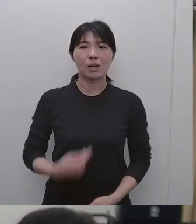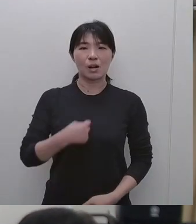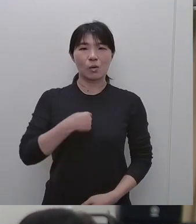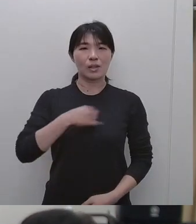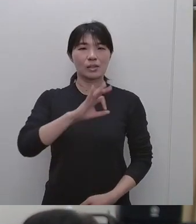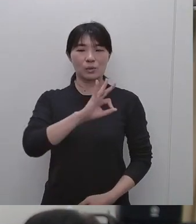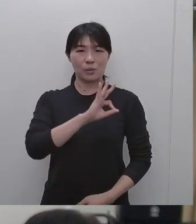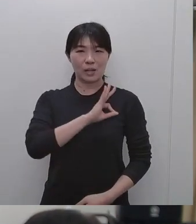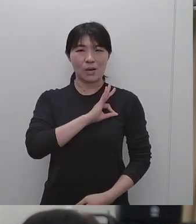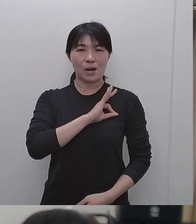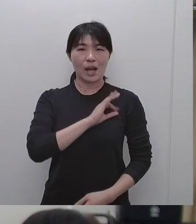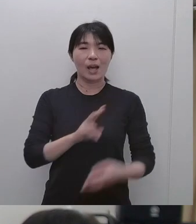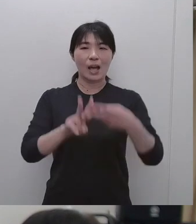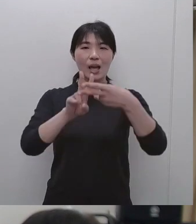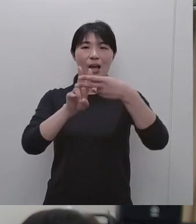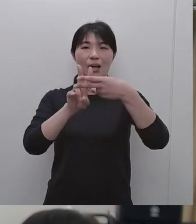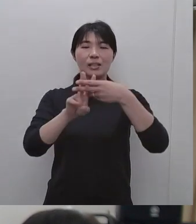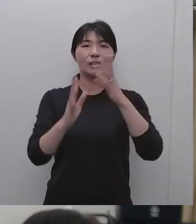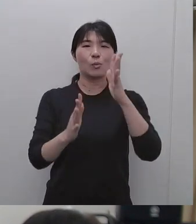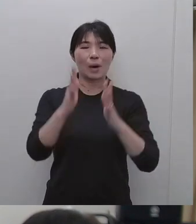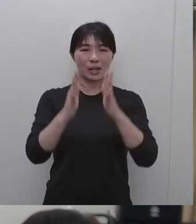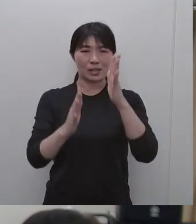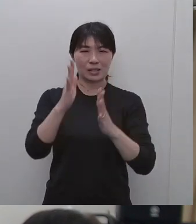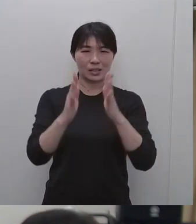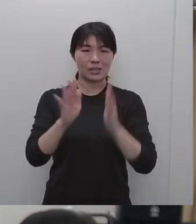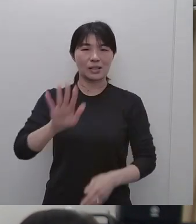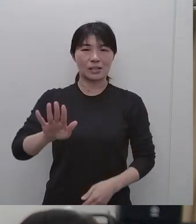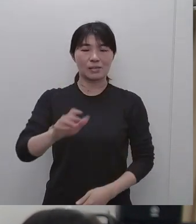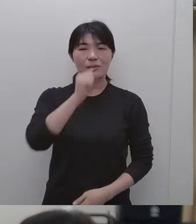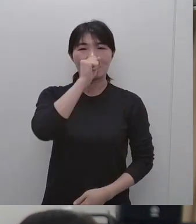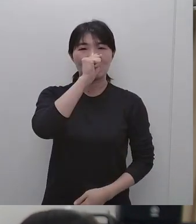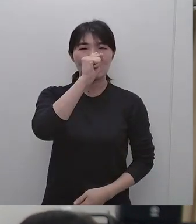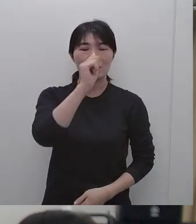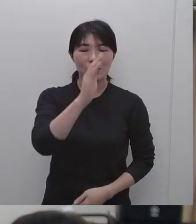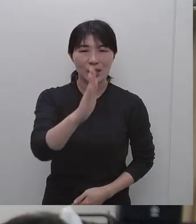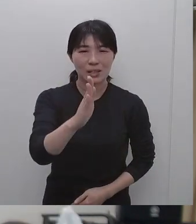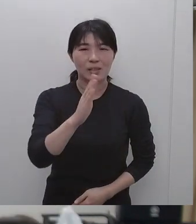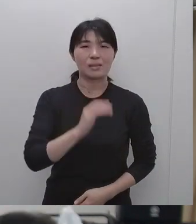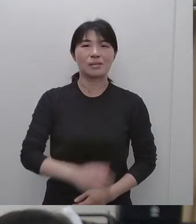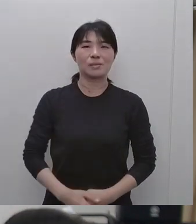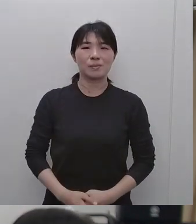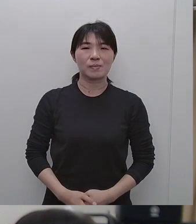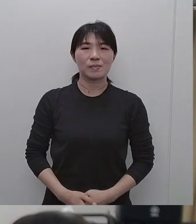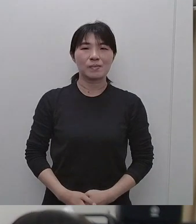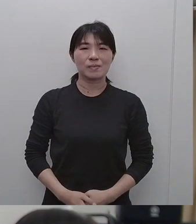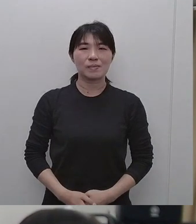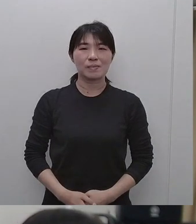私の名前は、井原氏と、まず、よろしくお願いします。